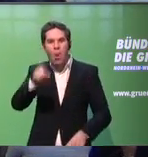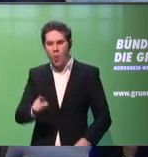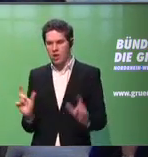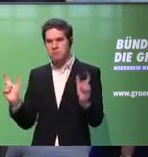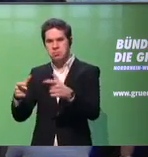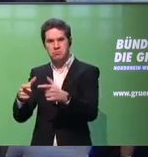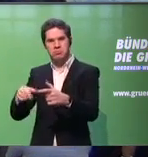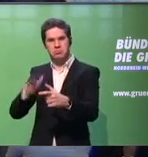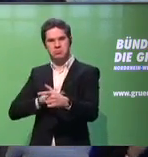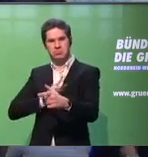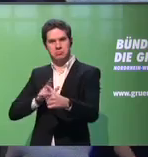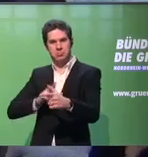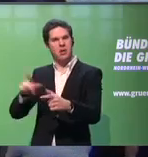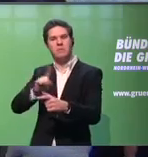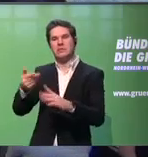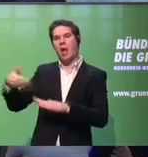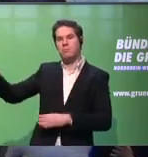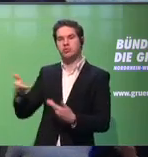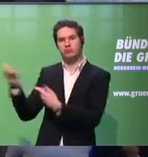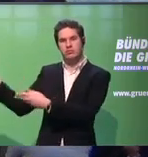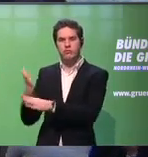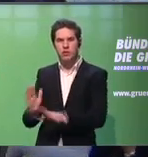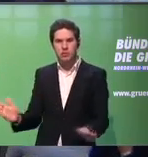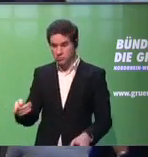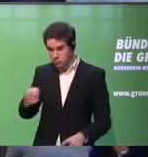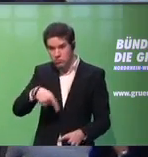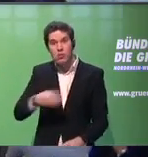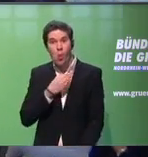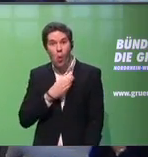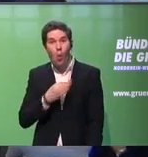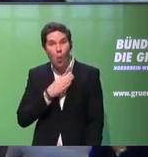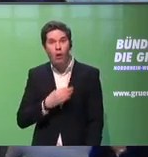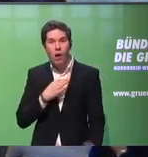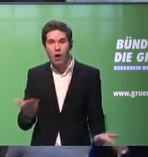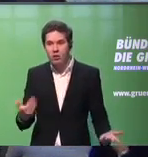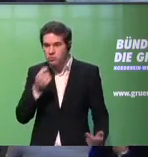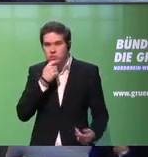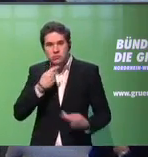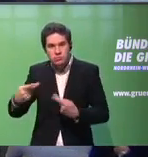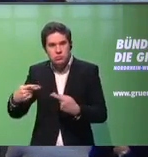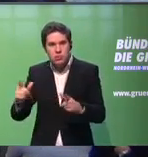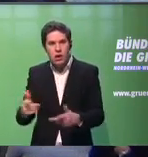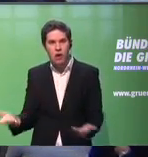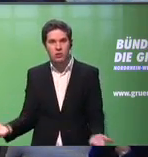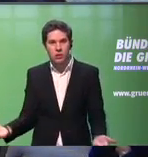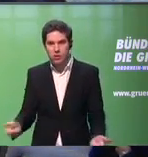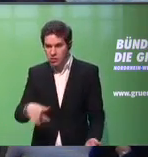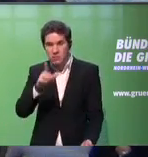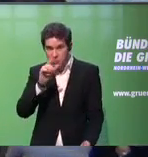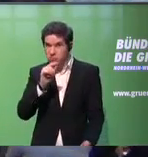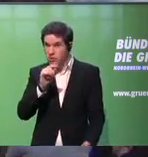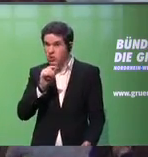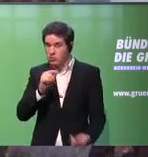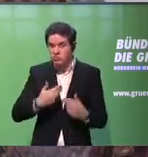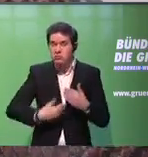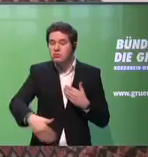sie abgeschoben werden, und die hungern da. Ja? Also wir haben richtig viel auf den großen